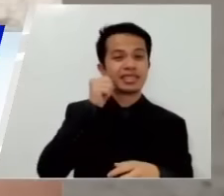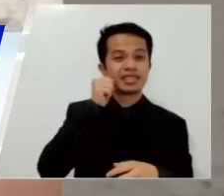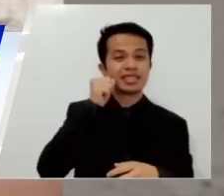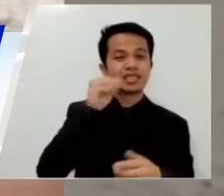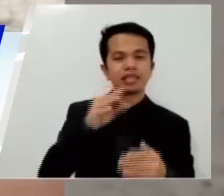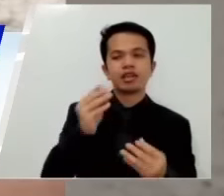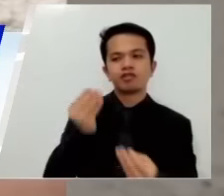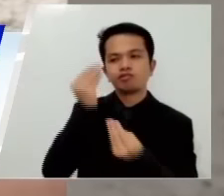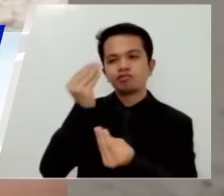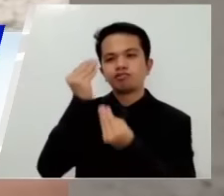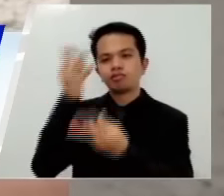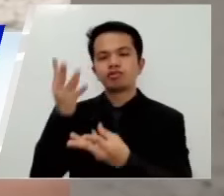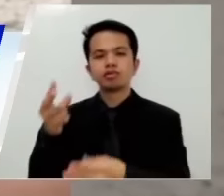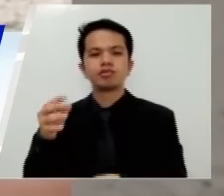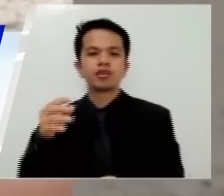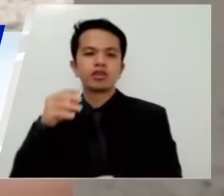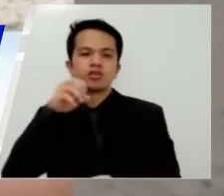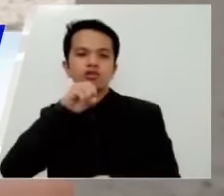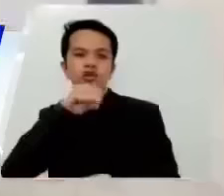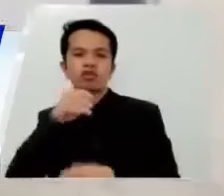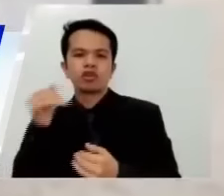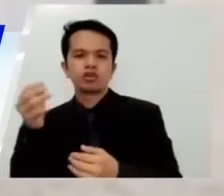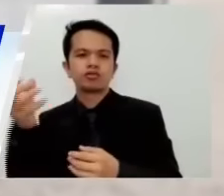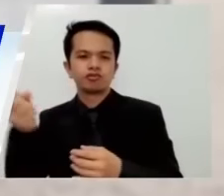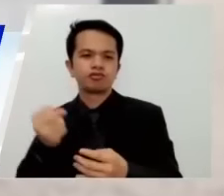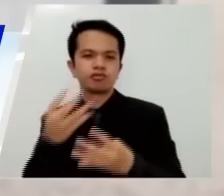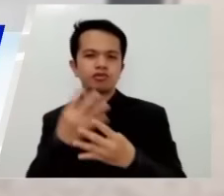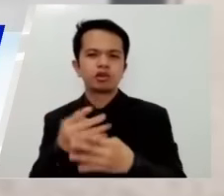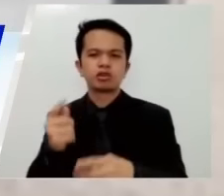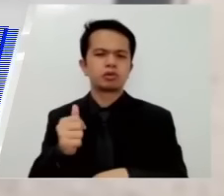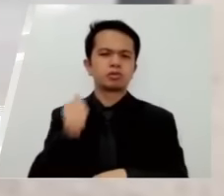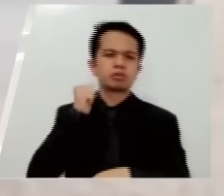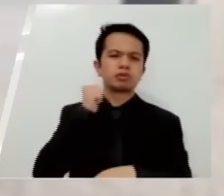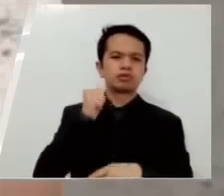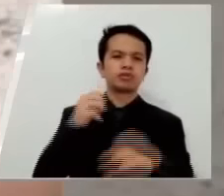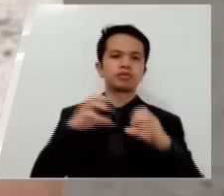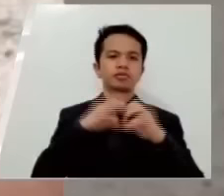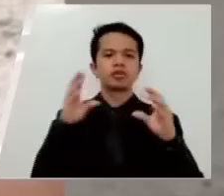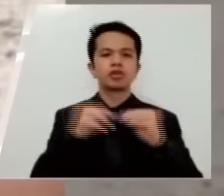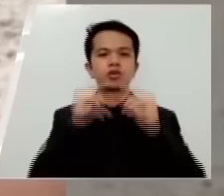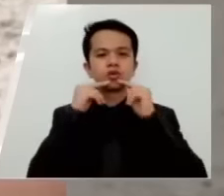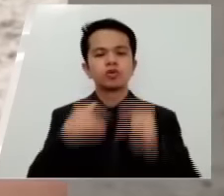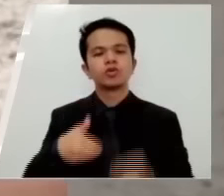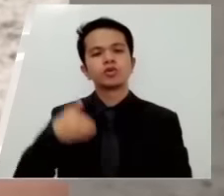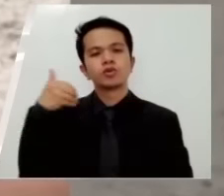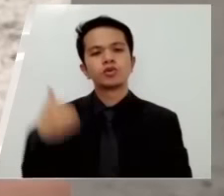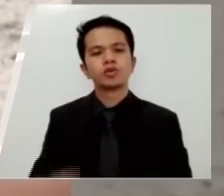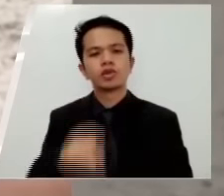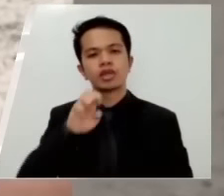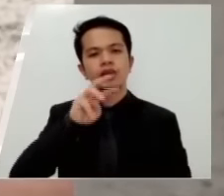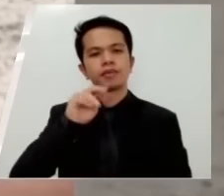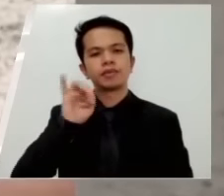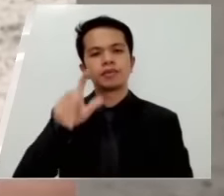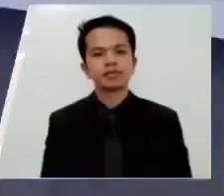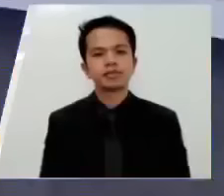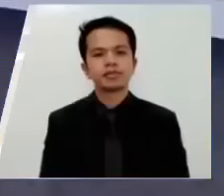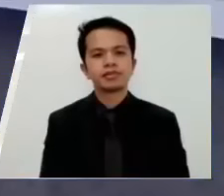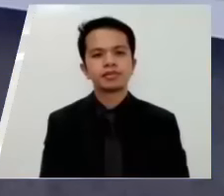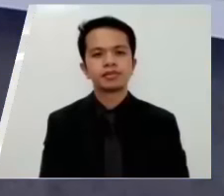lola. Nahuli na ang suspect na maring itinanggi ang paratang. Para sa GMA Integrated News, ako si Emil Sumang, ilang inyo. Saksi!